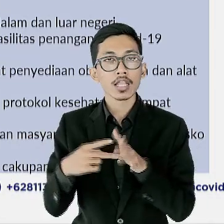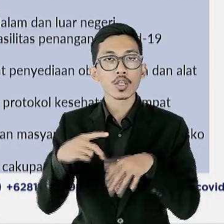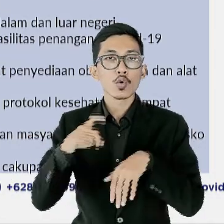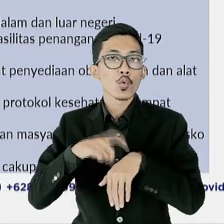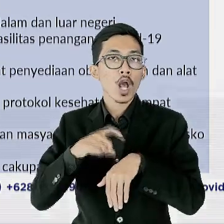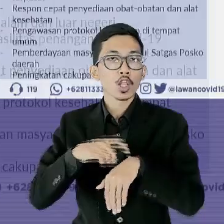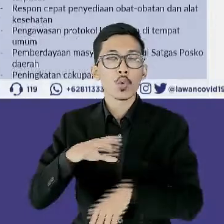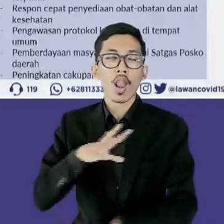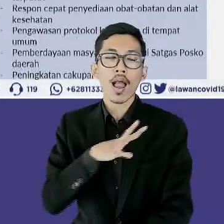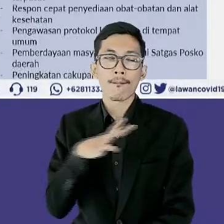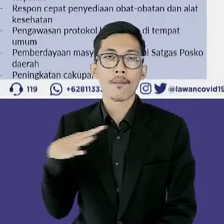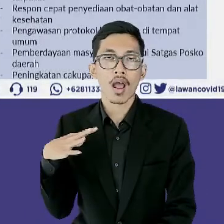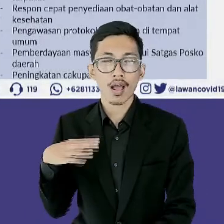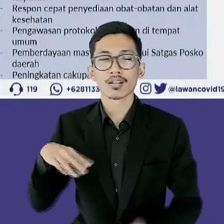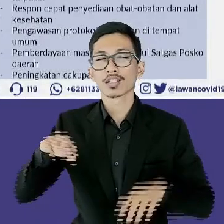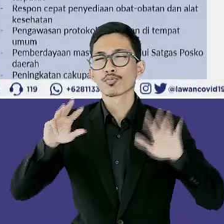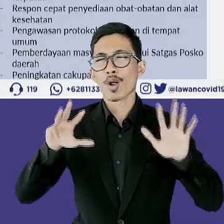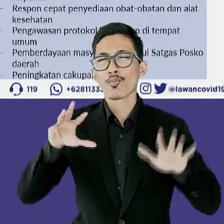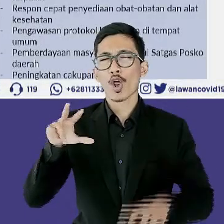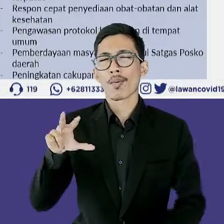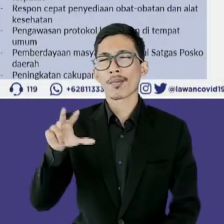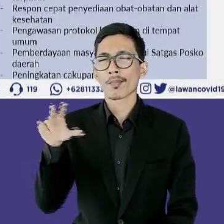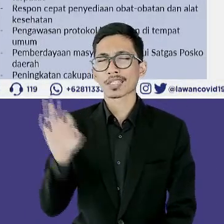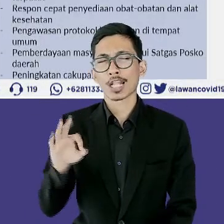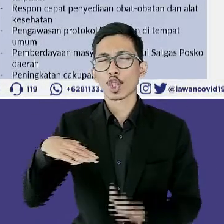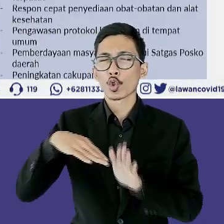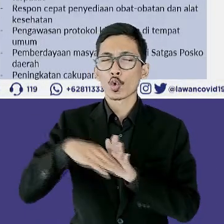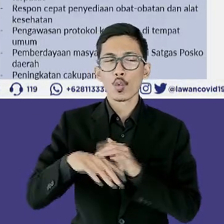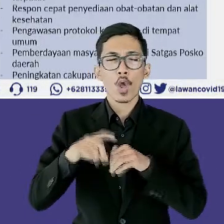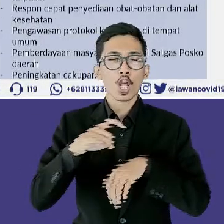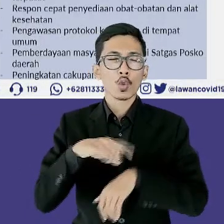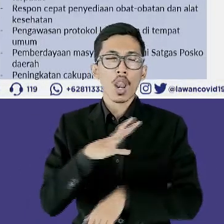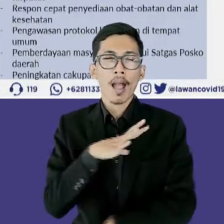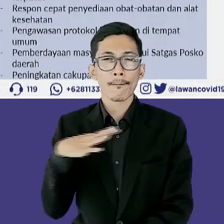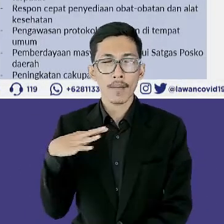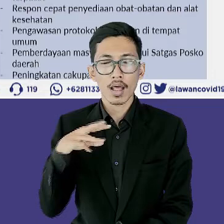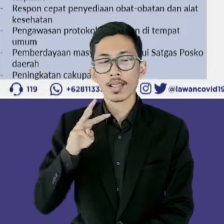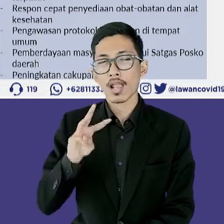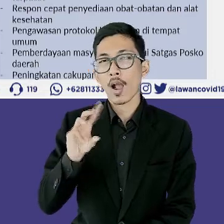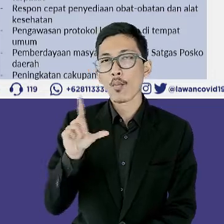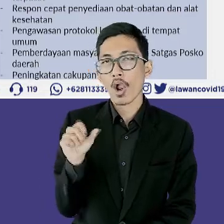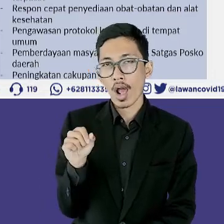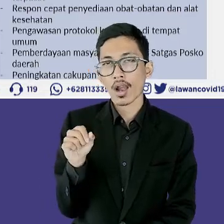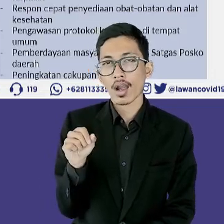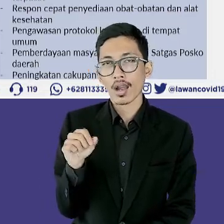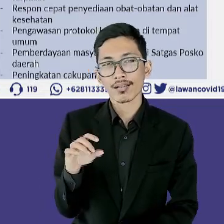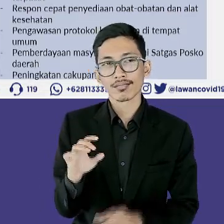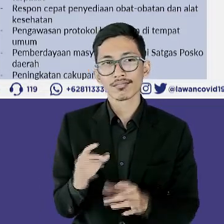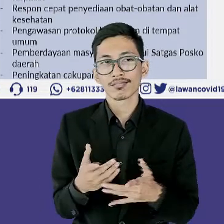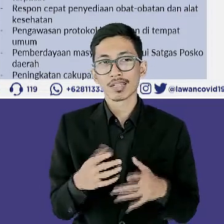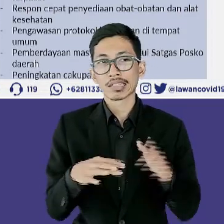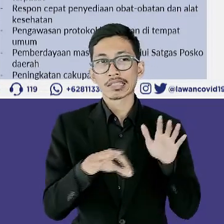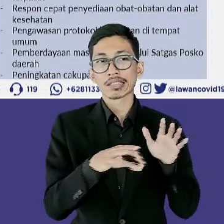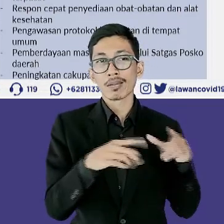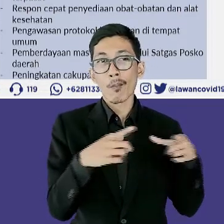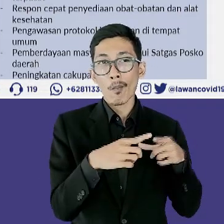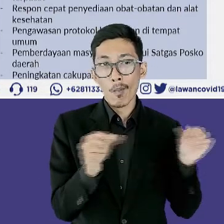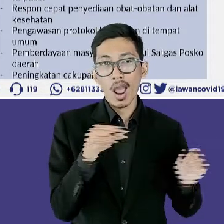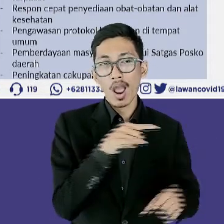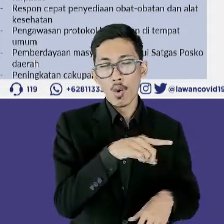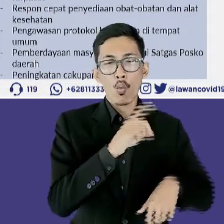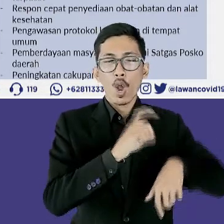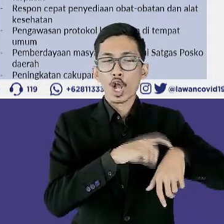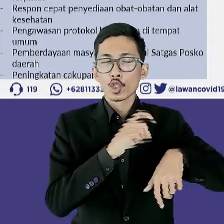mencapai 98% penurunan, yaitu 3 bulan, dibandingkan dengan Jepang yang hanya butuh waktu 2